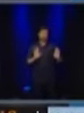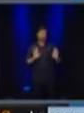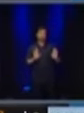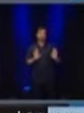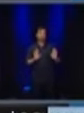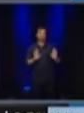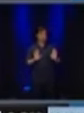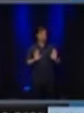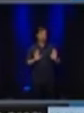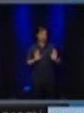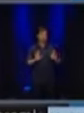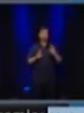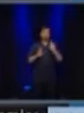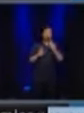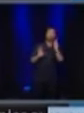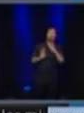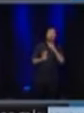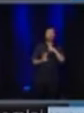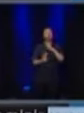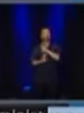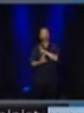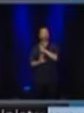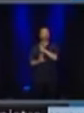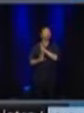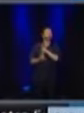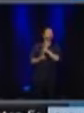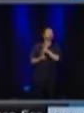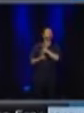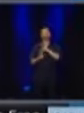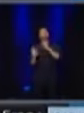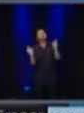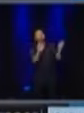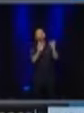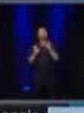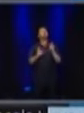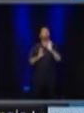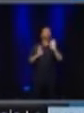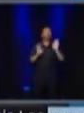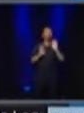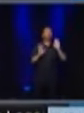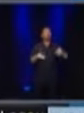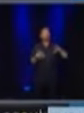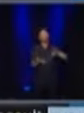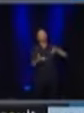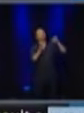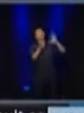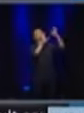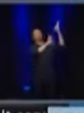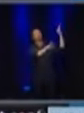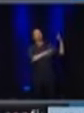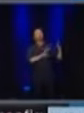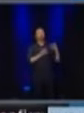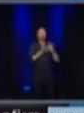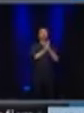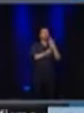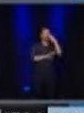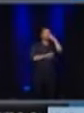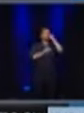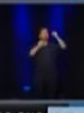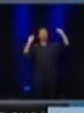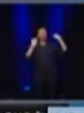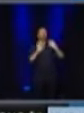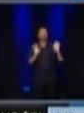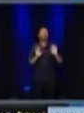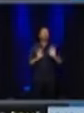activité anti-émeute, parce que là, à ce moment-là, on crée un risque même de sécurité qui va être plus grand que le risque associé à ces manifs. À date, jusqu'à